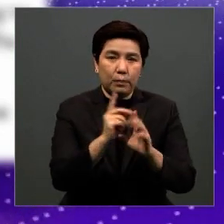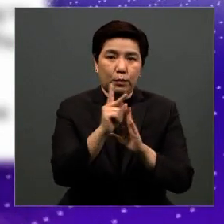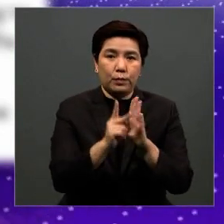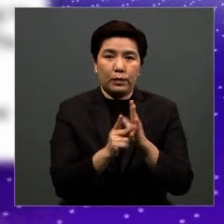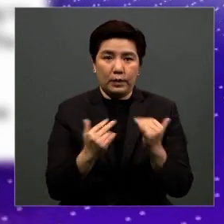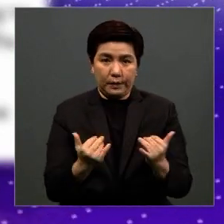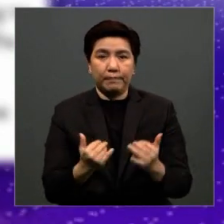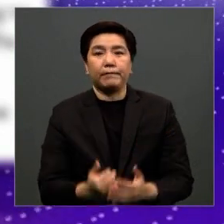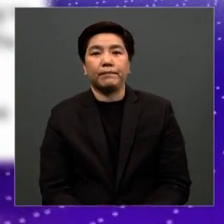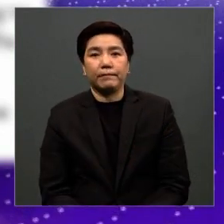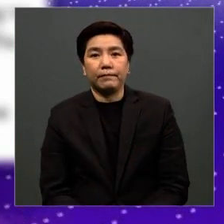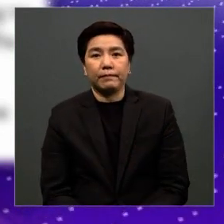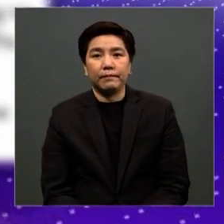ครับ